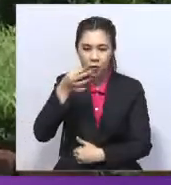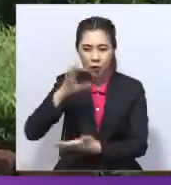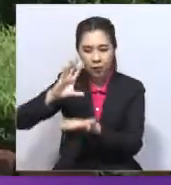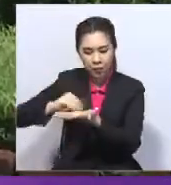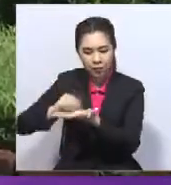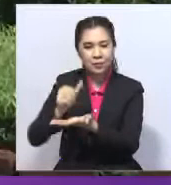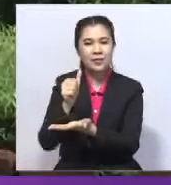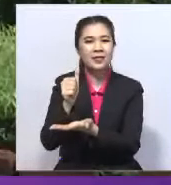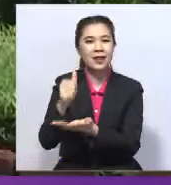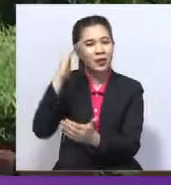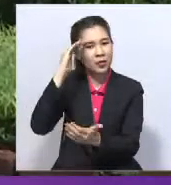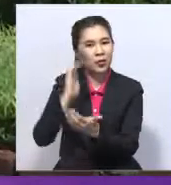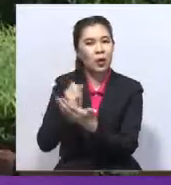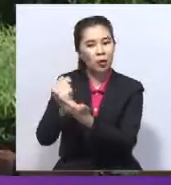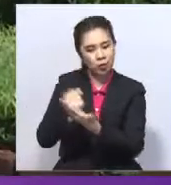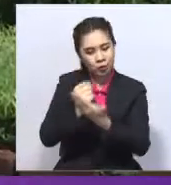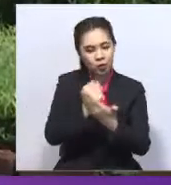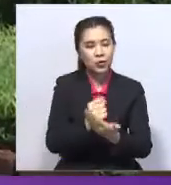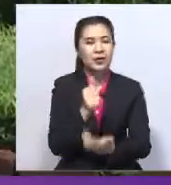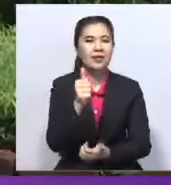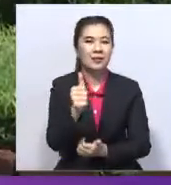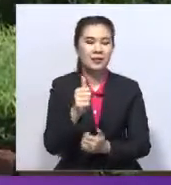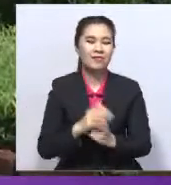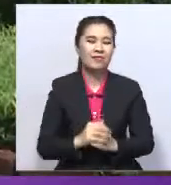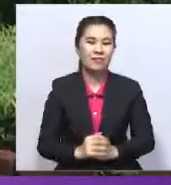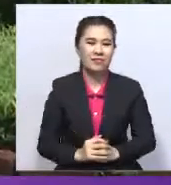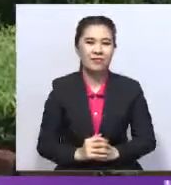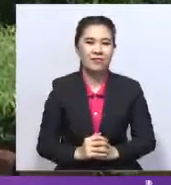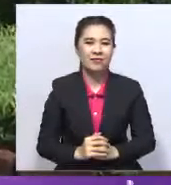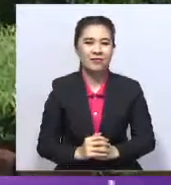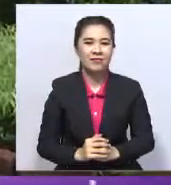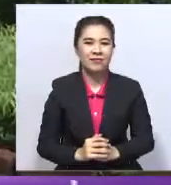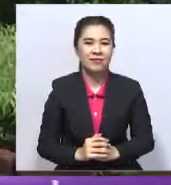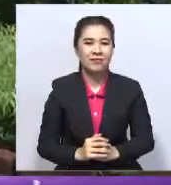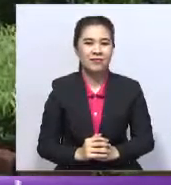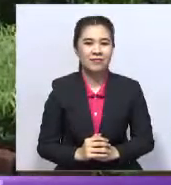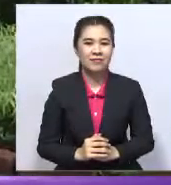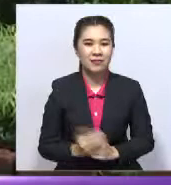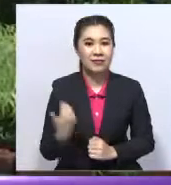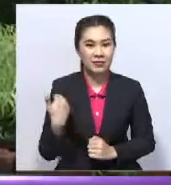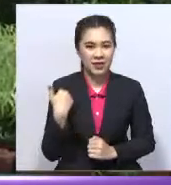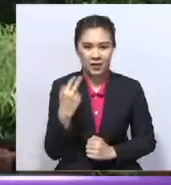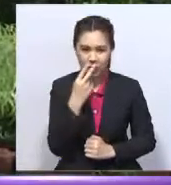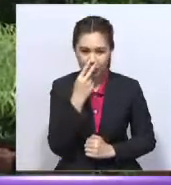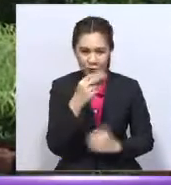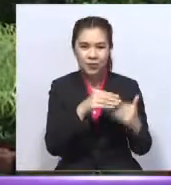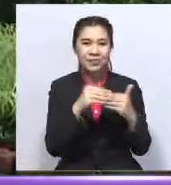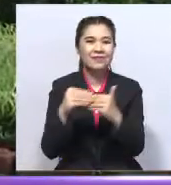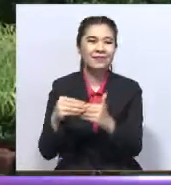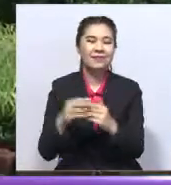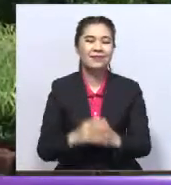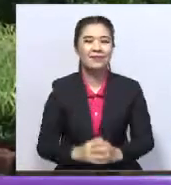ำวันที่นี่แล้วก็ขอความช่วยเหลือจากเจ้าหน้าที่ตำรวจได้ณสถานที่แห่งนี้ด้วยนะครับซึ่งบรรยากาศด้านบนจะเป็นยังไงเดี๋ยวเราไปชมด้วยกัน